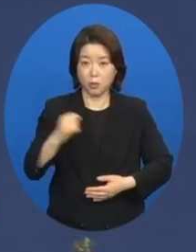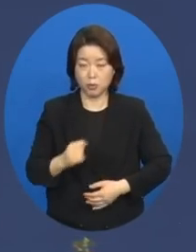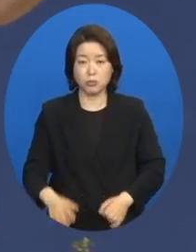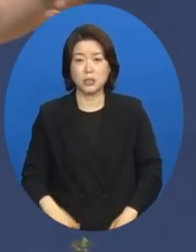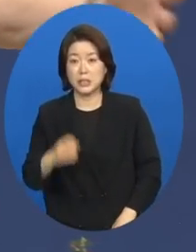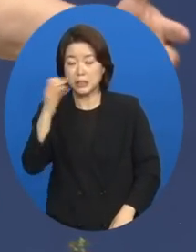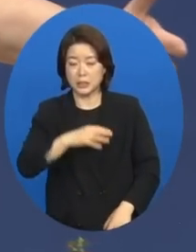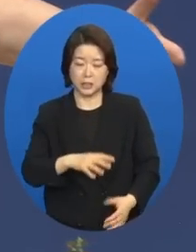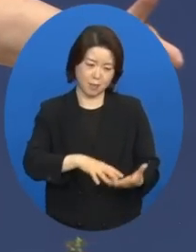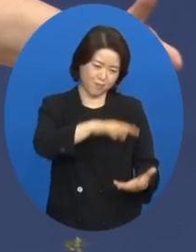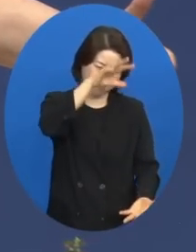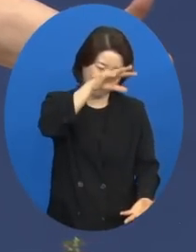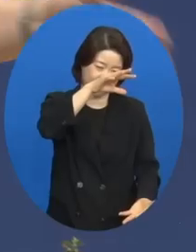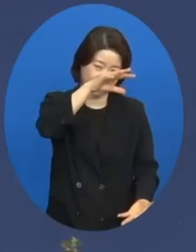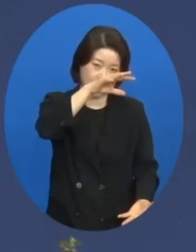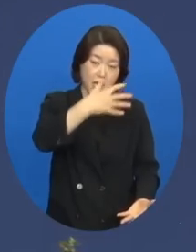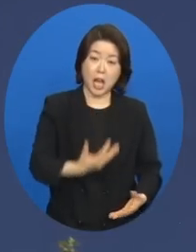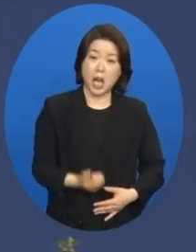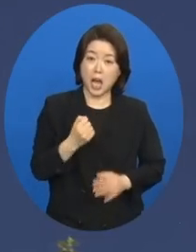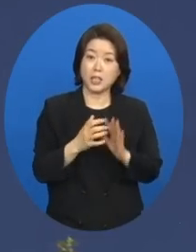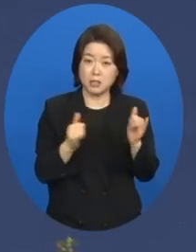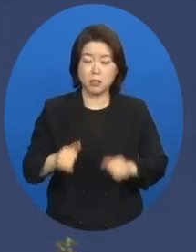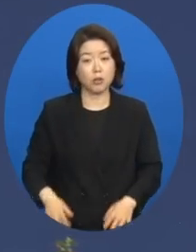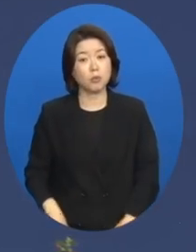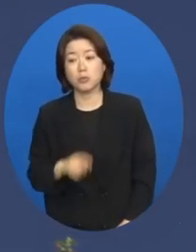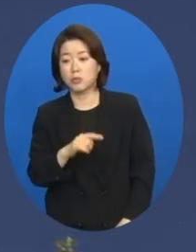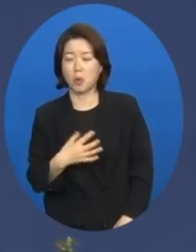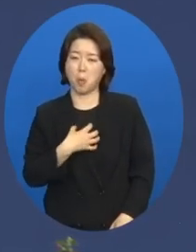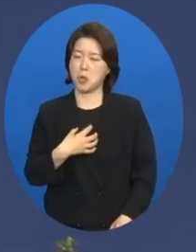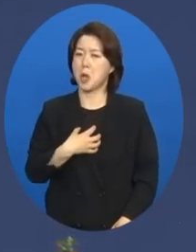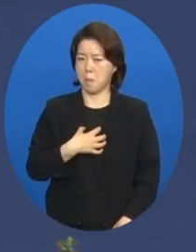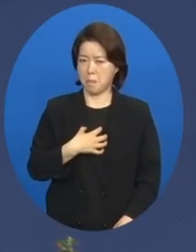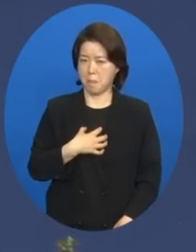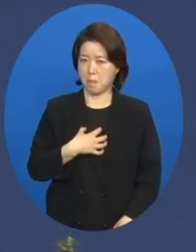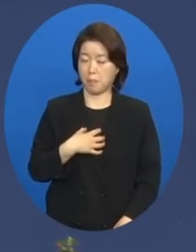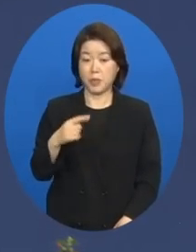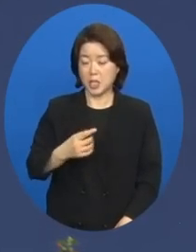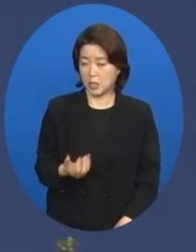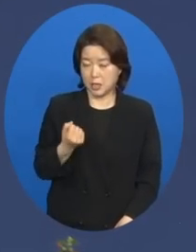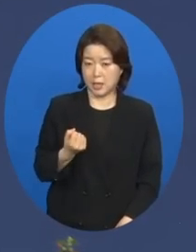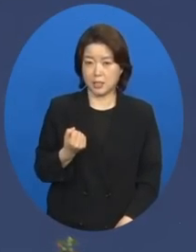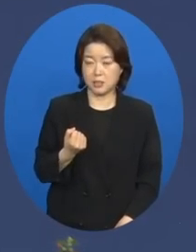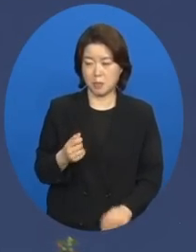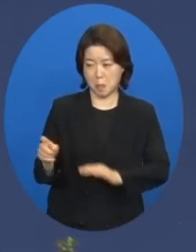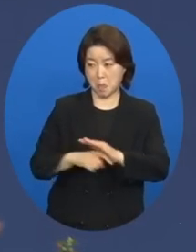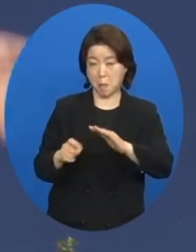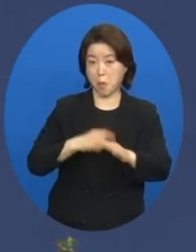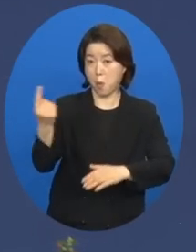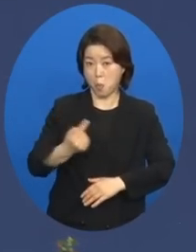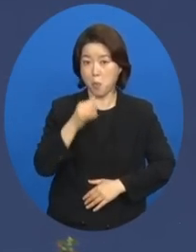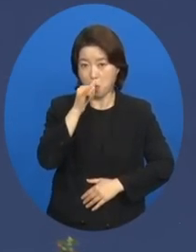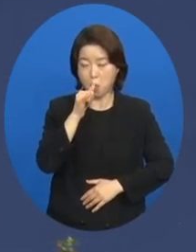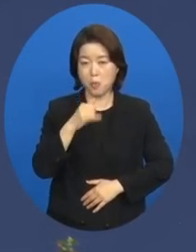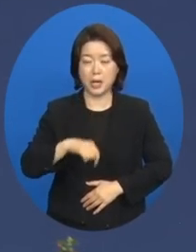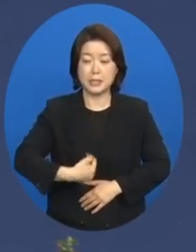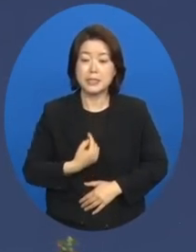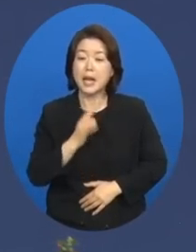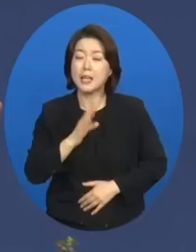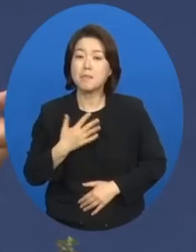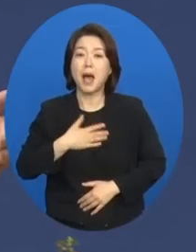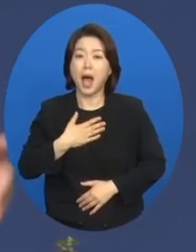그냥 많은 재산을 갖고 있던 사람이 이거 그냥 위험하니까 이거 있으면 또 강도 들고 이럴 수 있으니까 자기만이